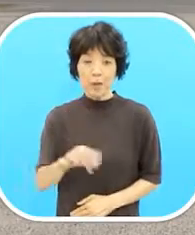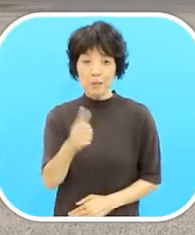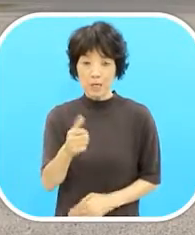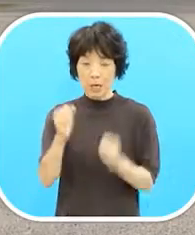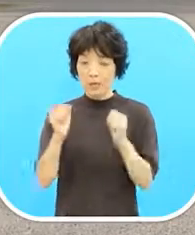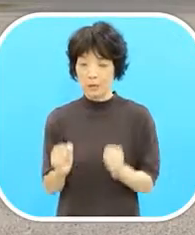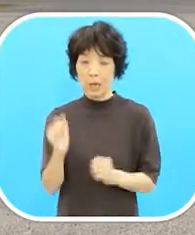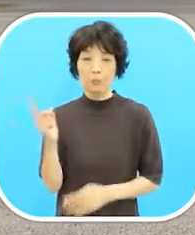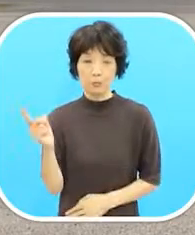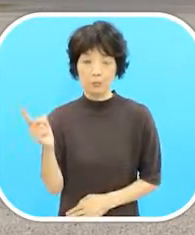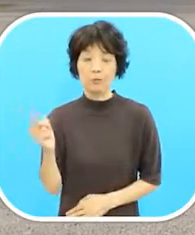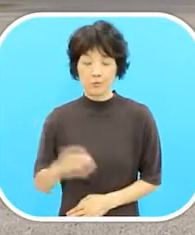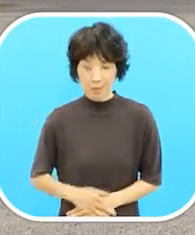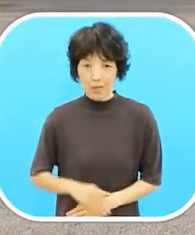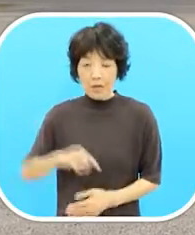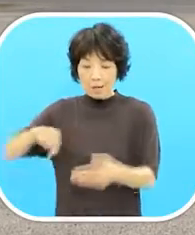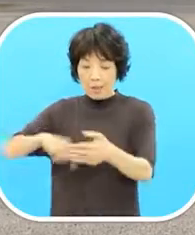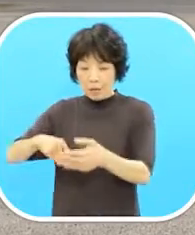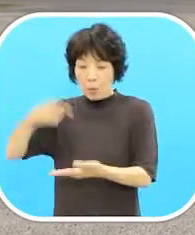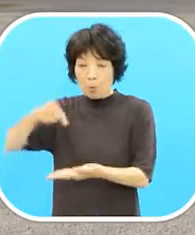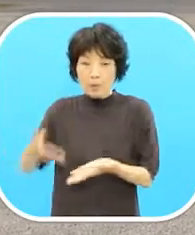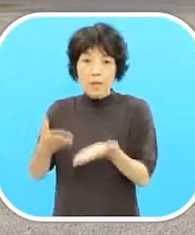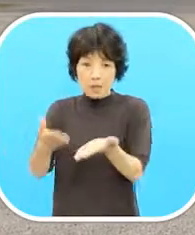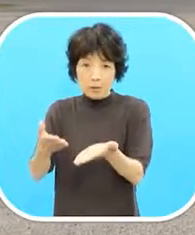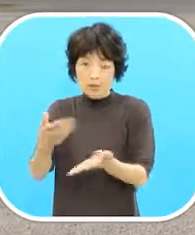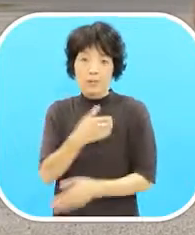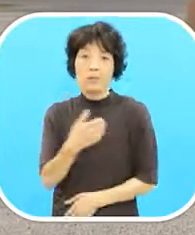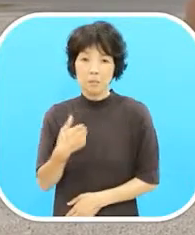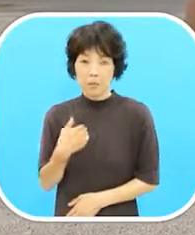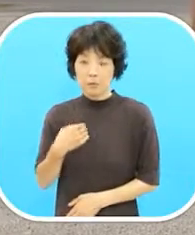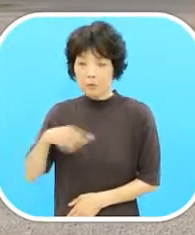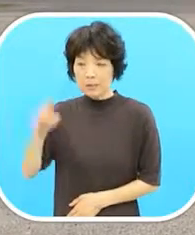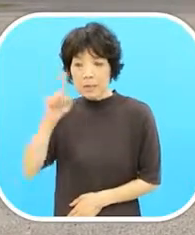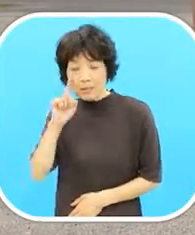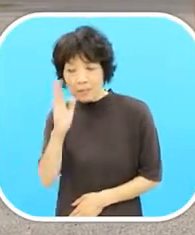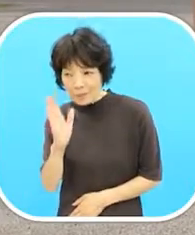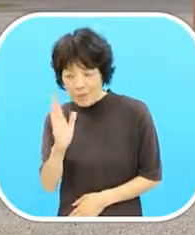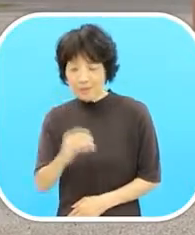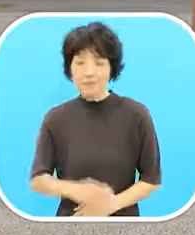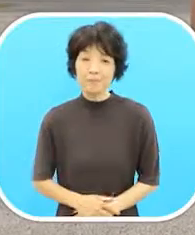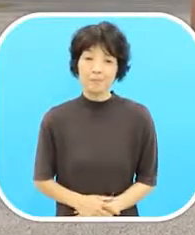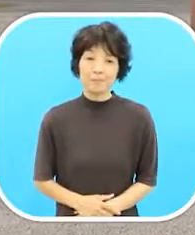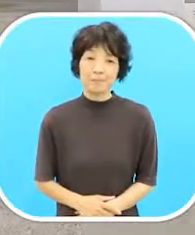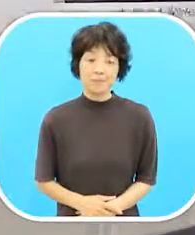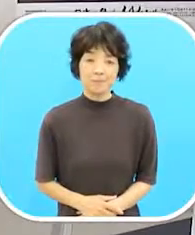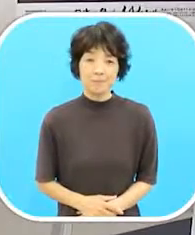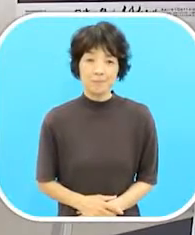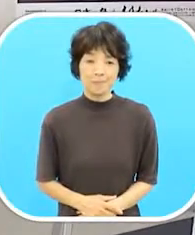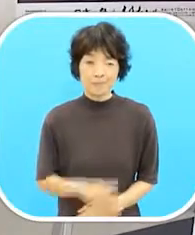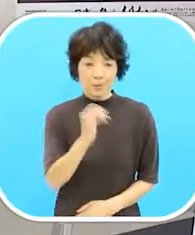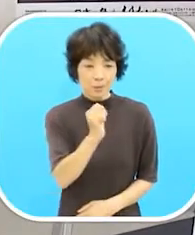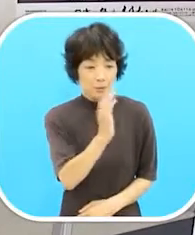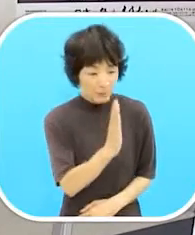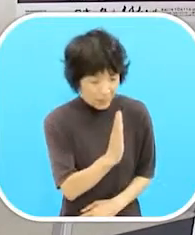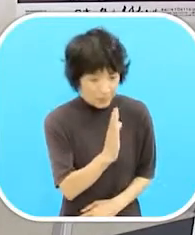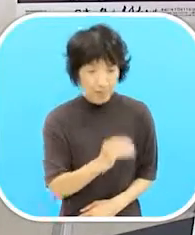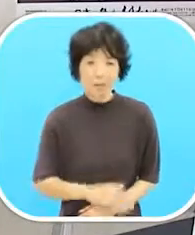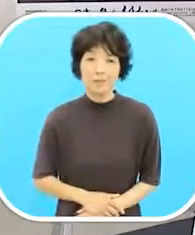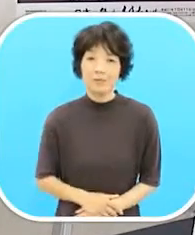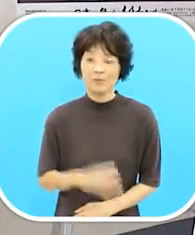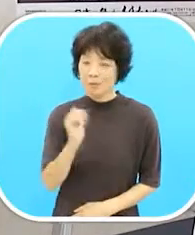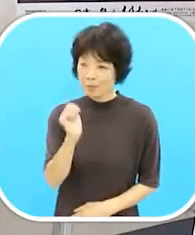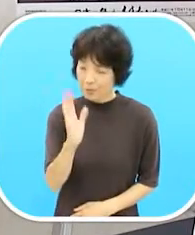直樹さんがお祭りのことをマテロノさんに教えてくれるみたいなので行ってみてください。 はい、行ってきます。鶴川さん、よろしくお願いします